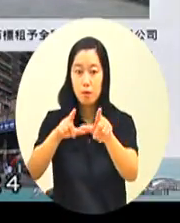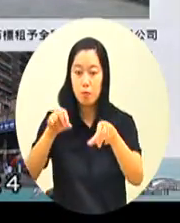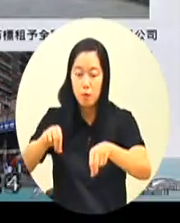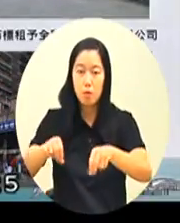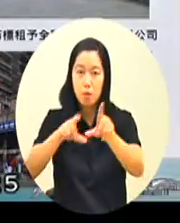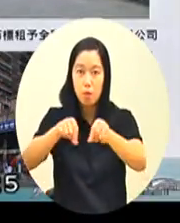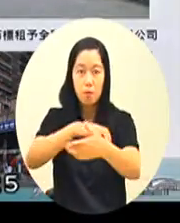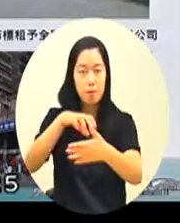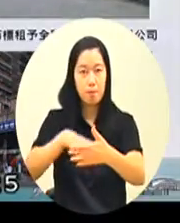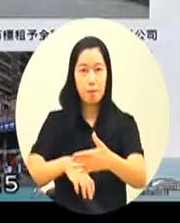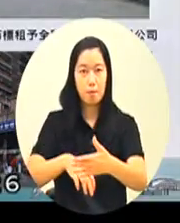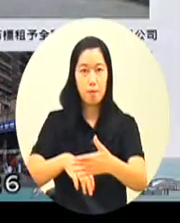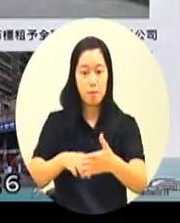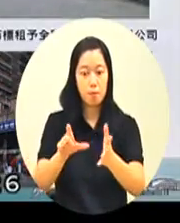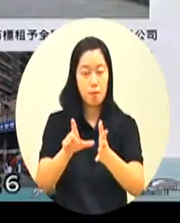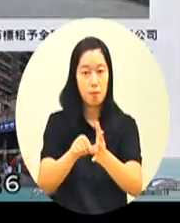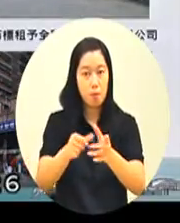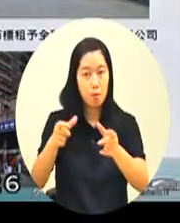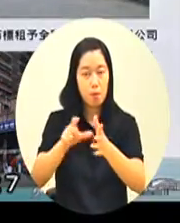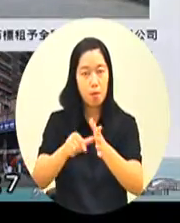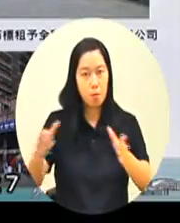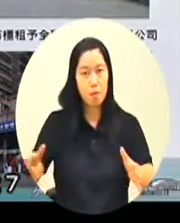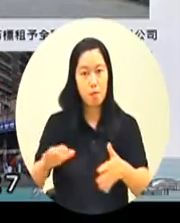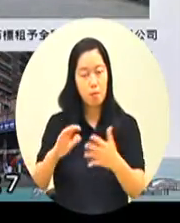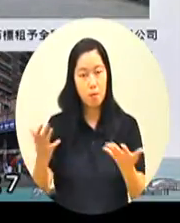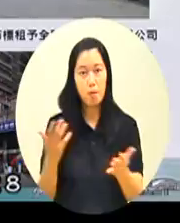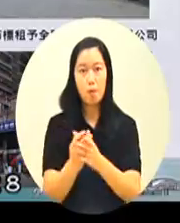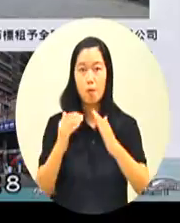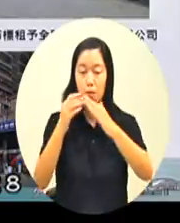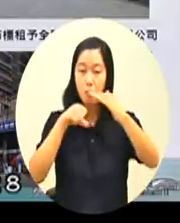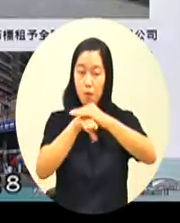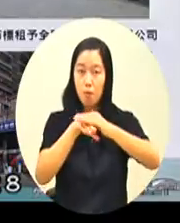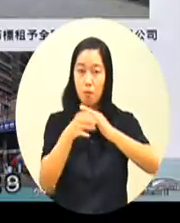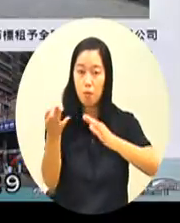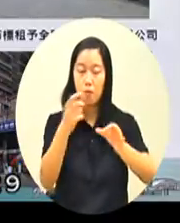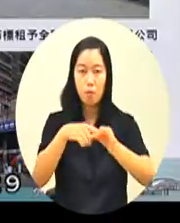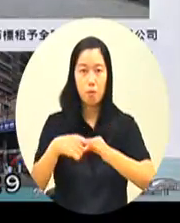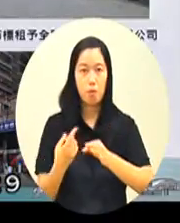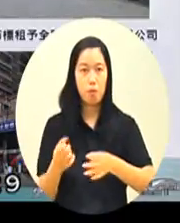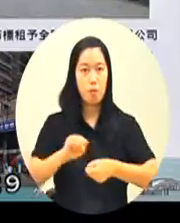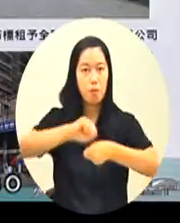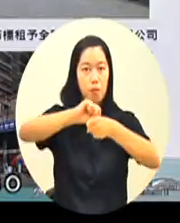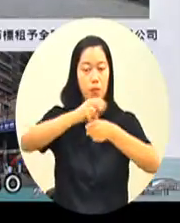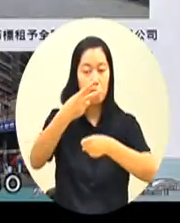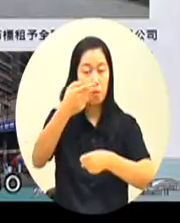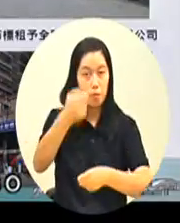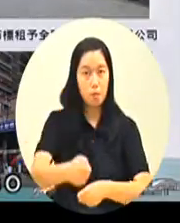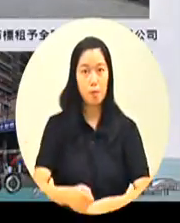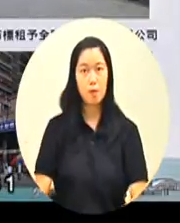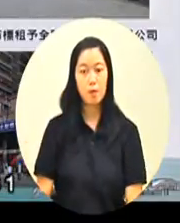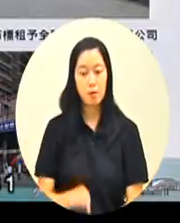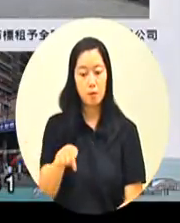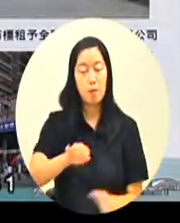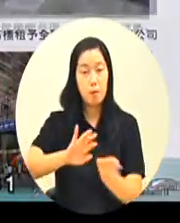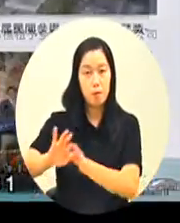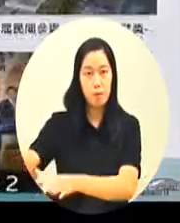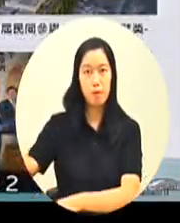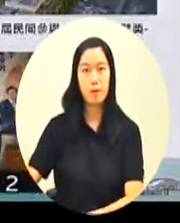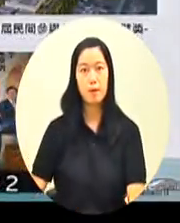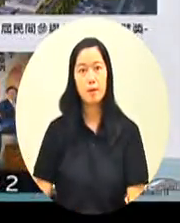内容，在契约期间预估市库的收益可以增加2亿元。那除了这个以外呢，下